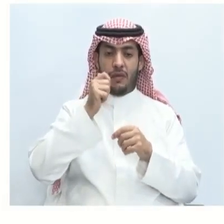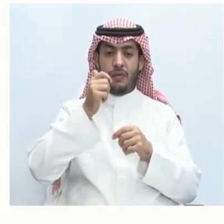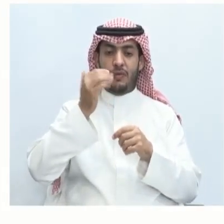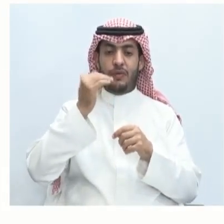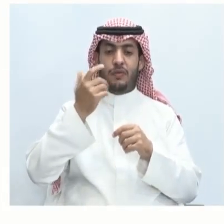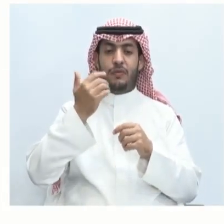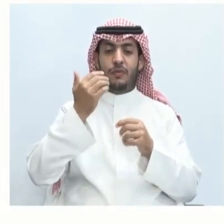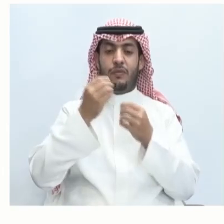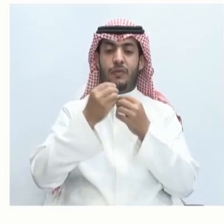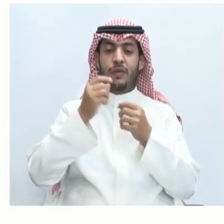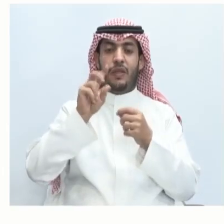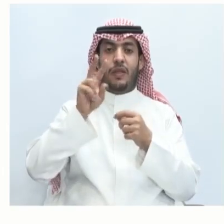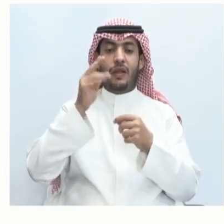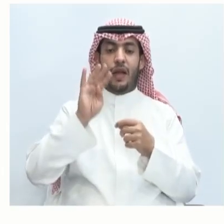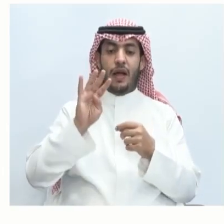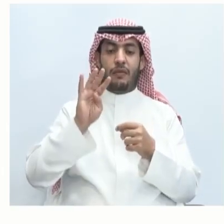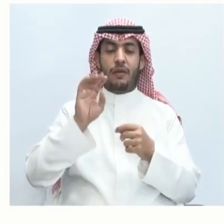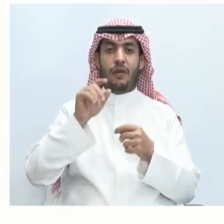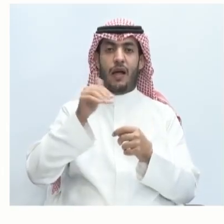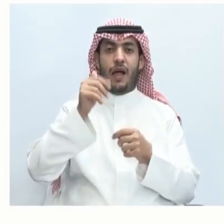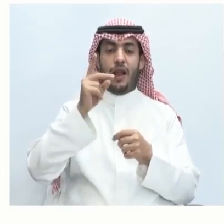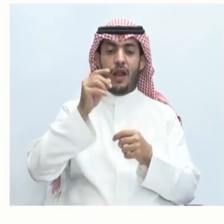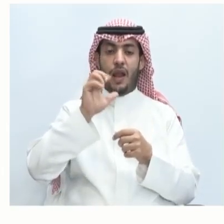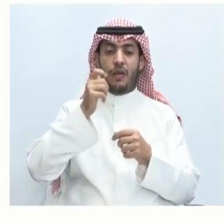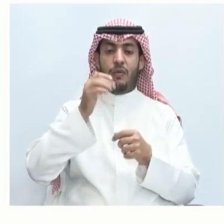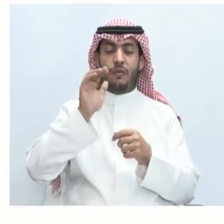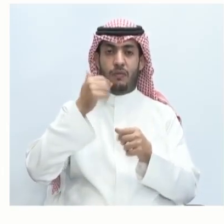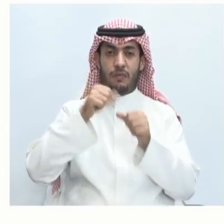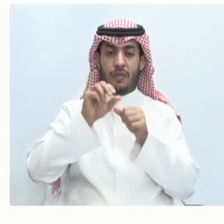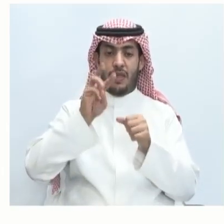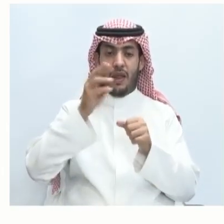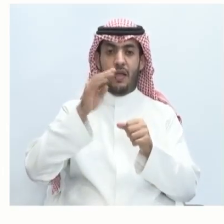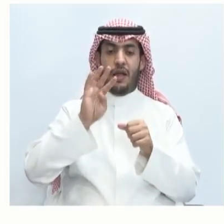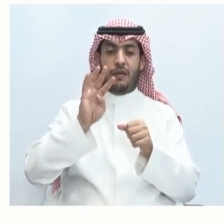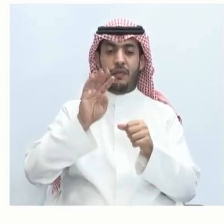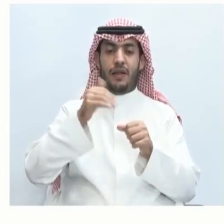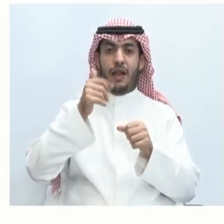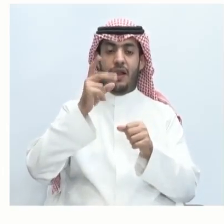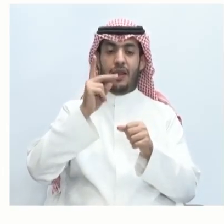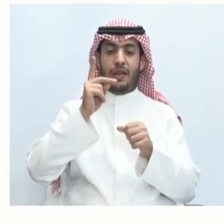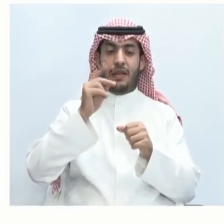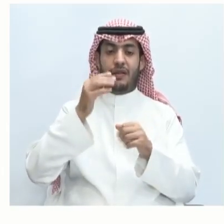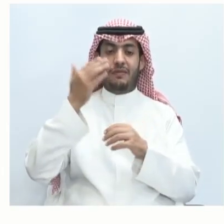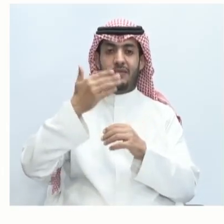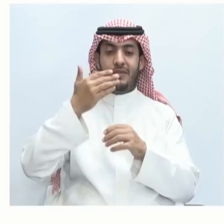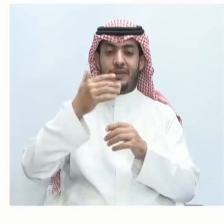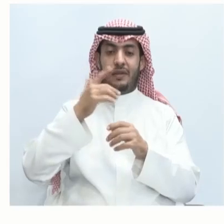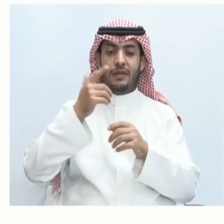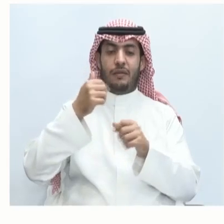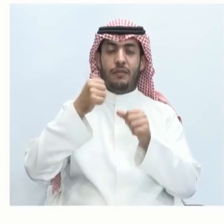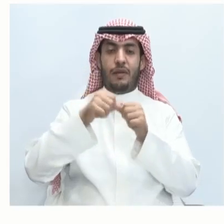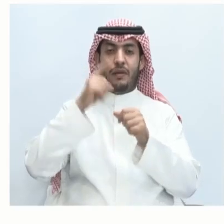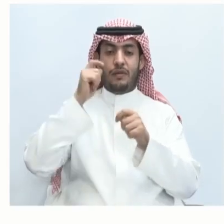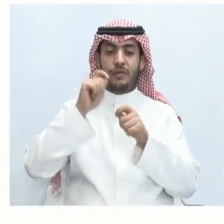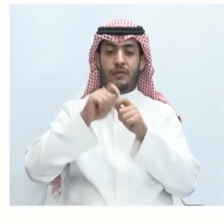الليمون ولديها ثلاثه ارباع كوب من الخليط كم يتبقى من الخليط